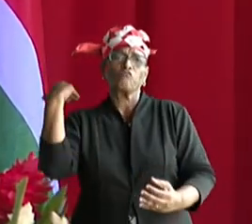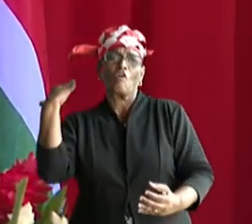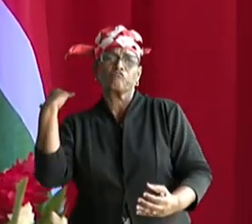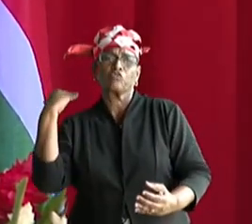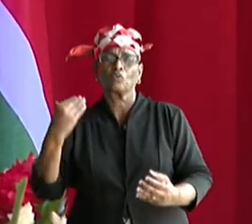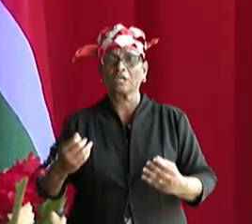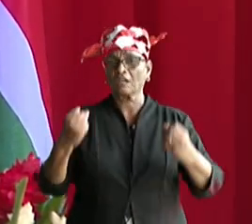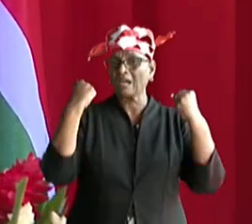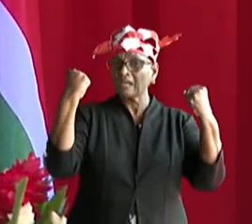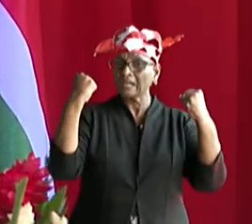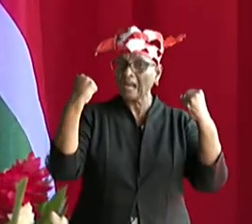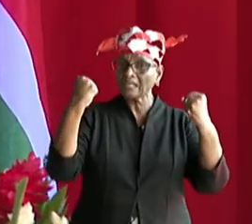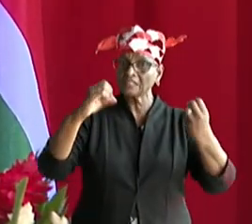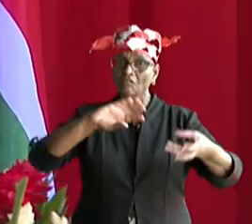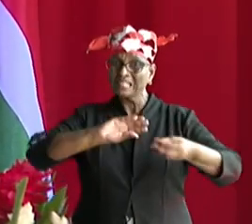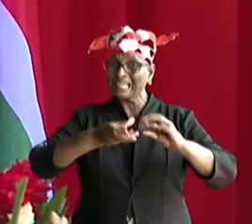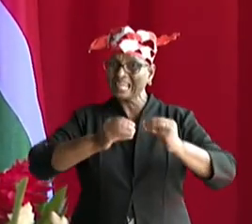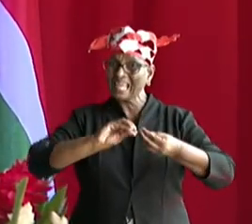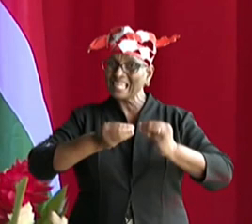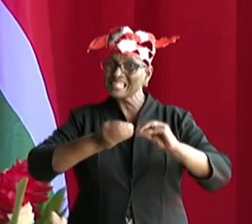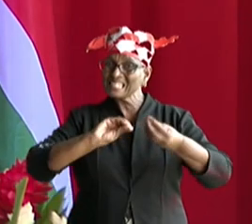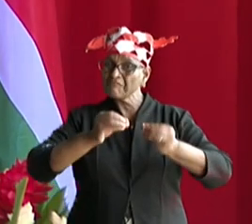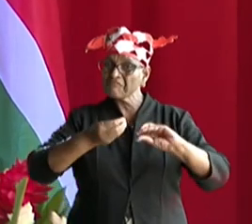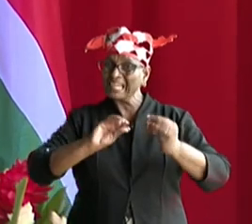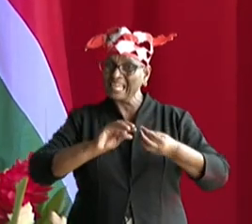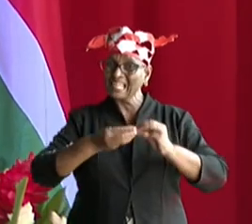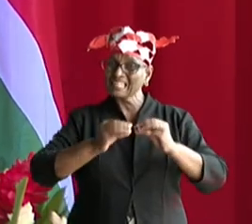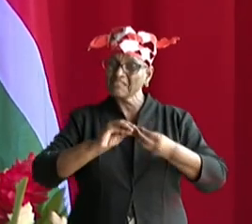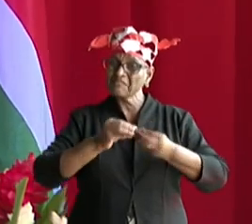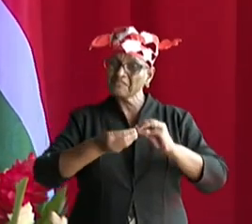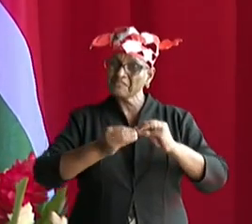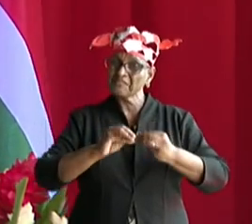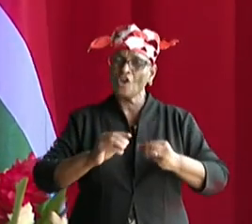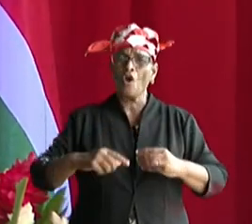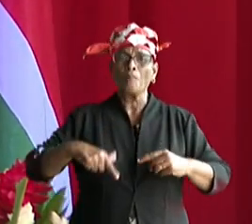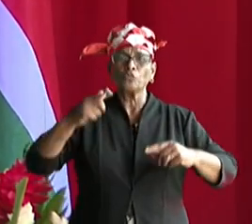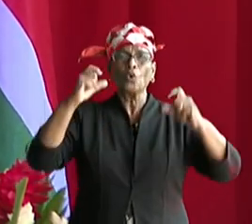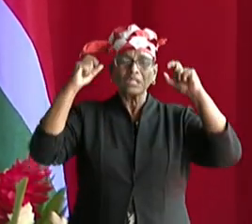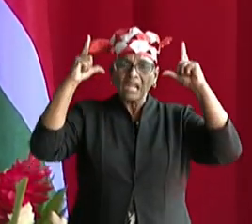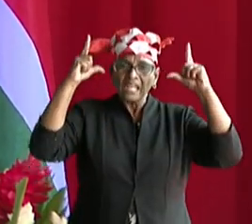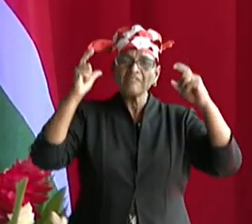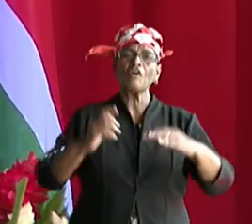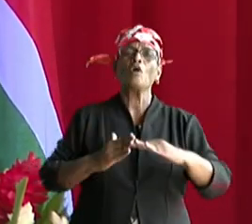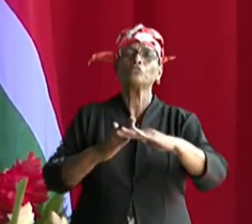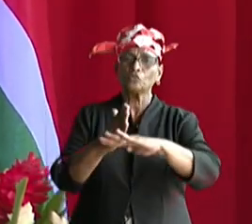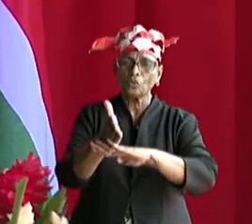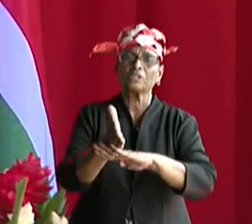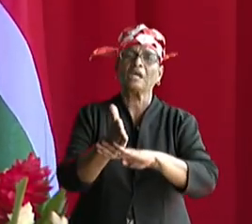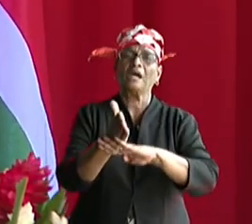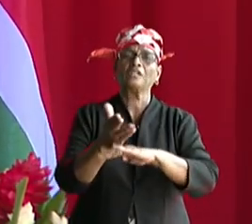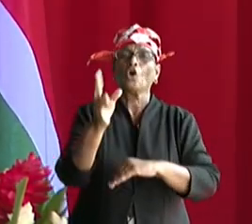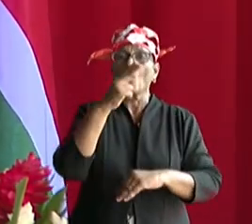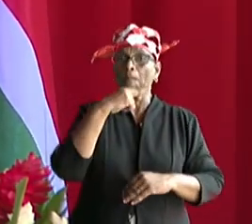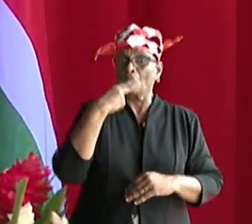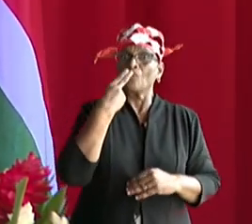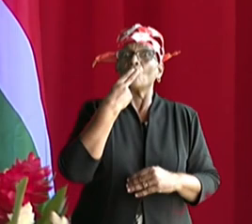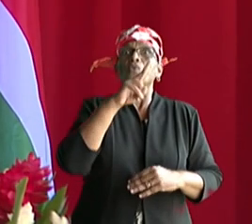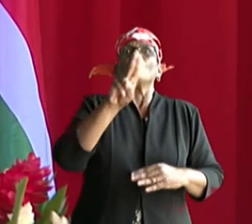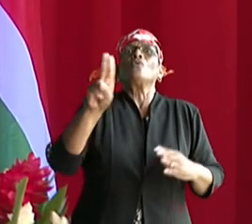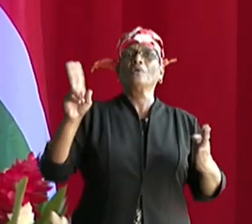uiting komt in de creativiteit om te overleven en door te gaan. Een kracht om u tegen te